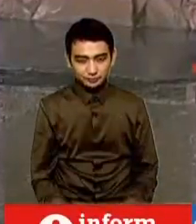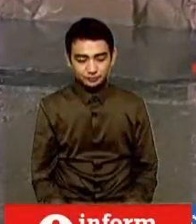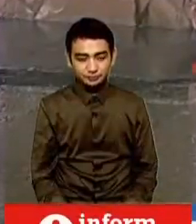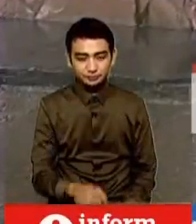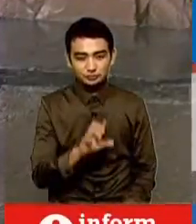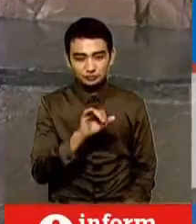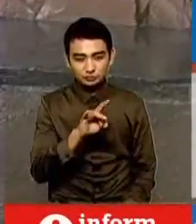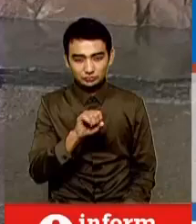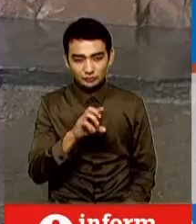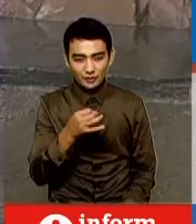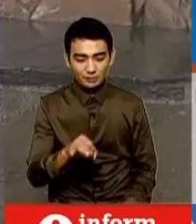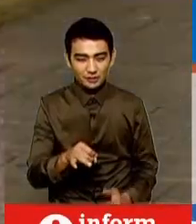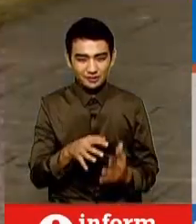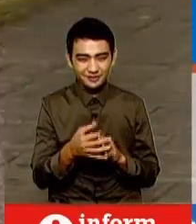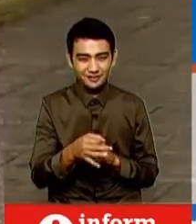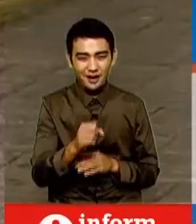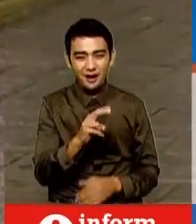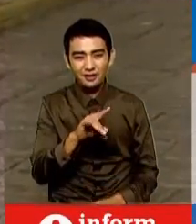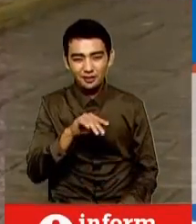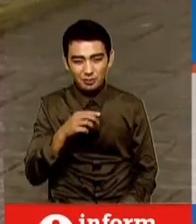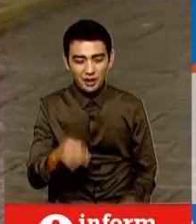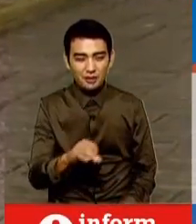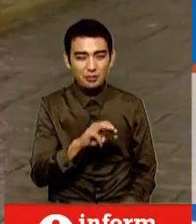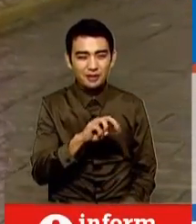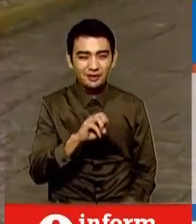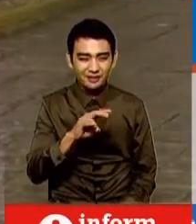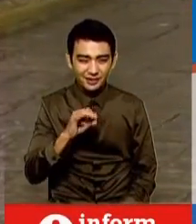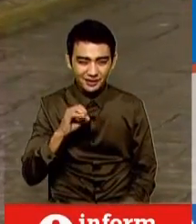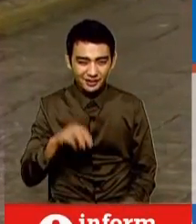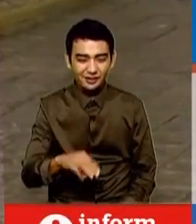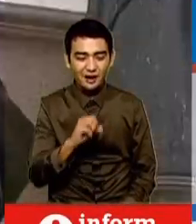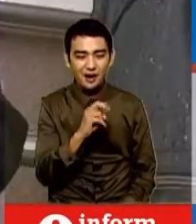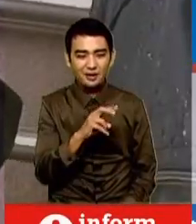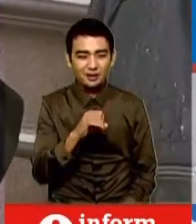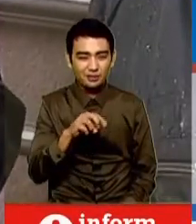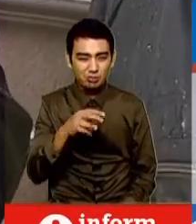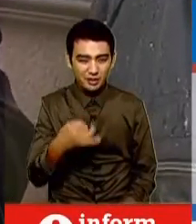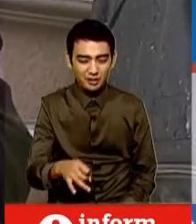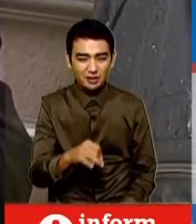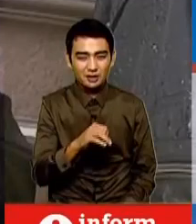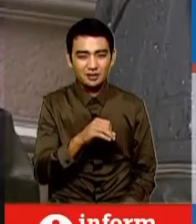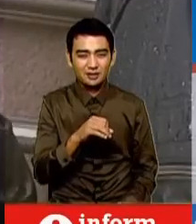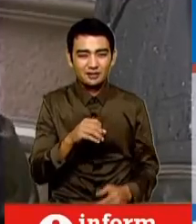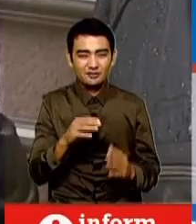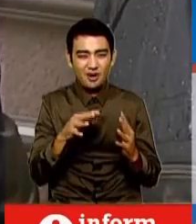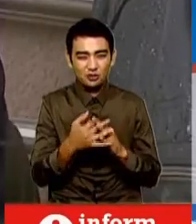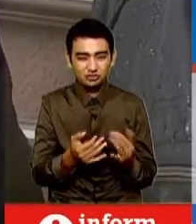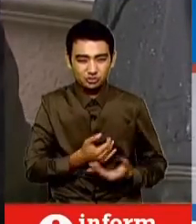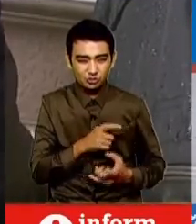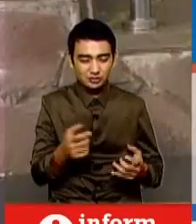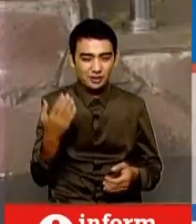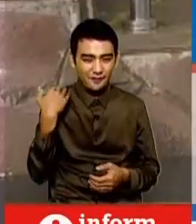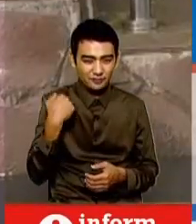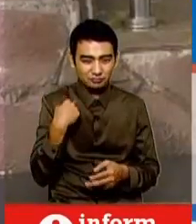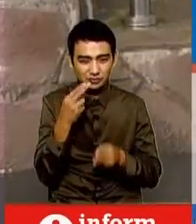Бурабай ауданының Ақылбай, Мәдениет, Баянбай, Абылайхан және Қарабұлақ ауылының тұрғындары пай мәселесін былтырдан бері көтеріп